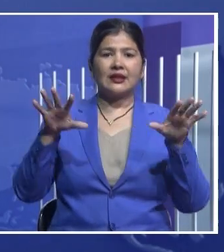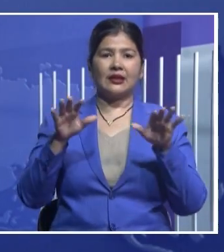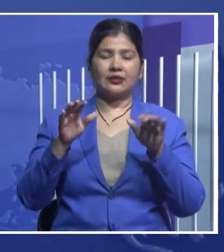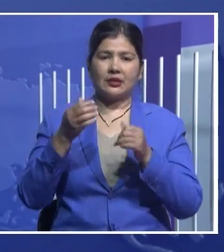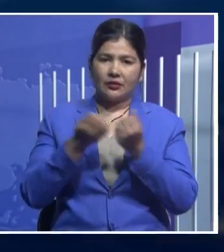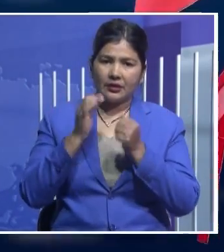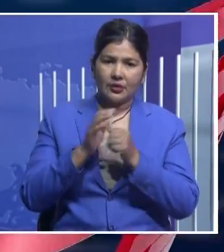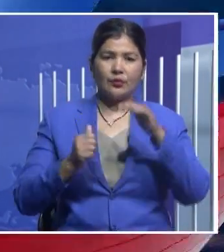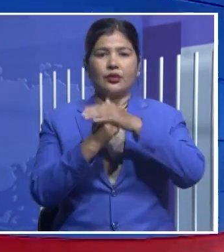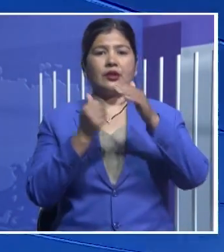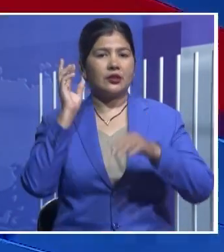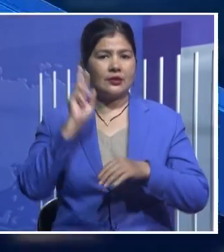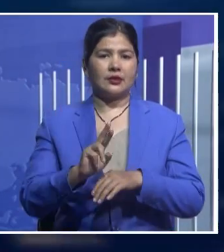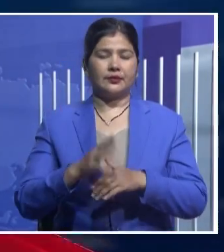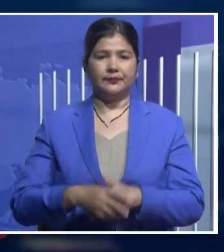प्रमुख समाचार।